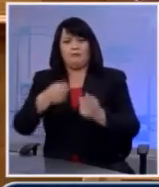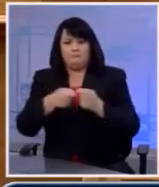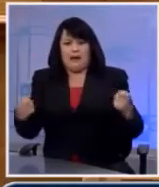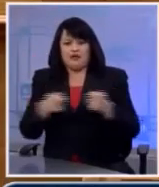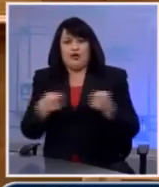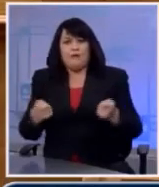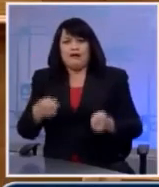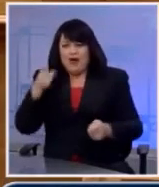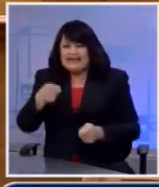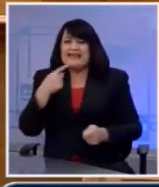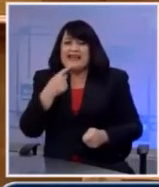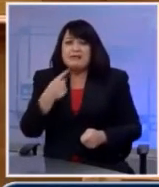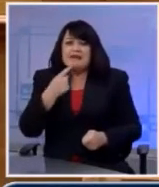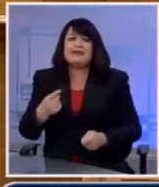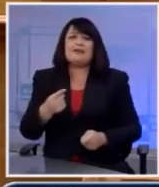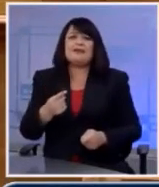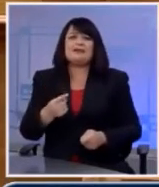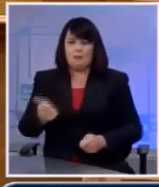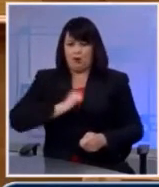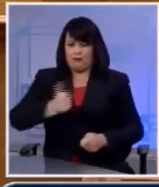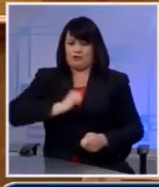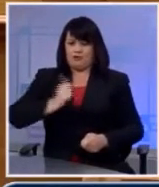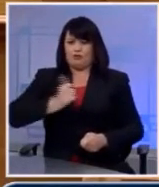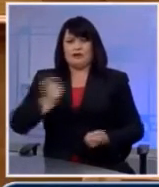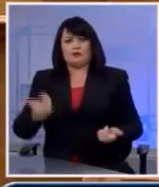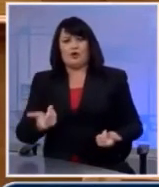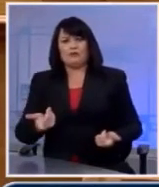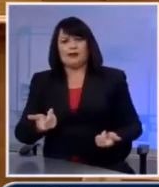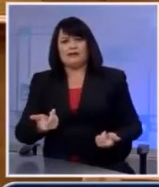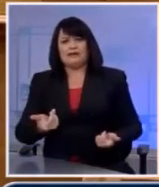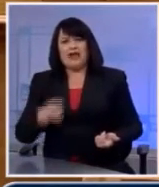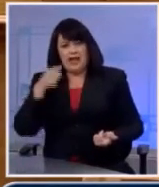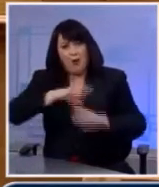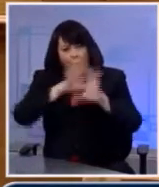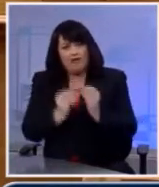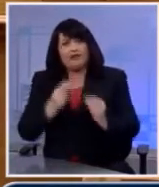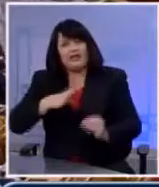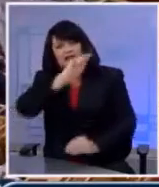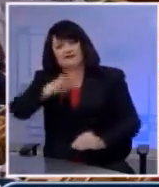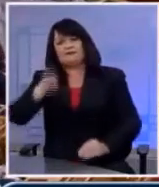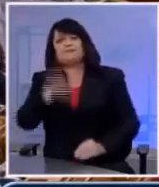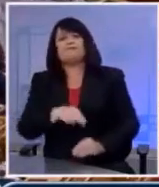όταν όλοι και εσείς πρώτοι λέγατε ότι είναι μονομερής ενέργεια. Αυτά θέλετε να καταργήσετε.